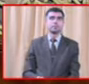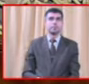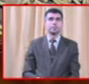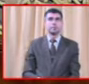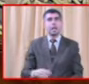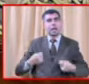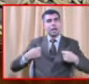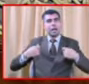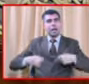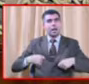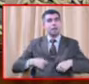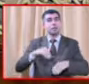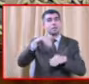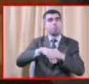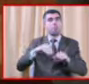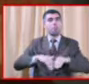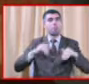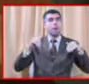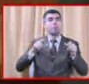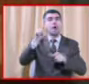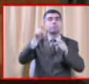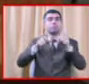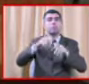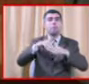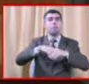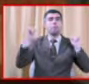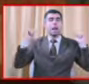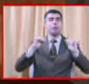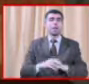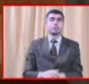السيد الرئيس، السيدات والساده النواب،